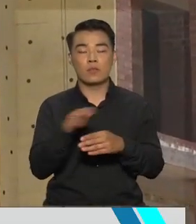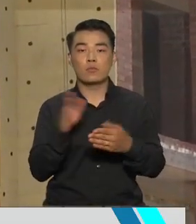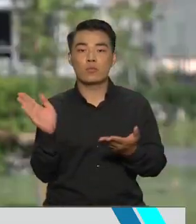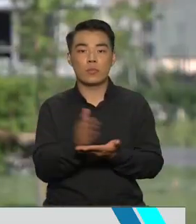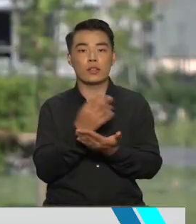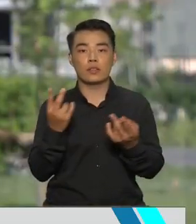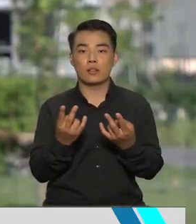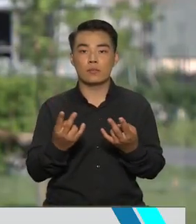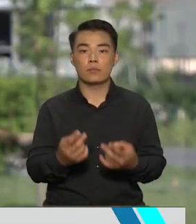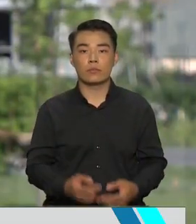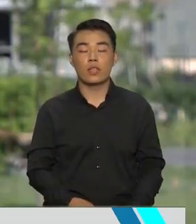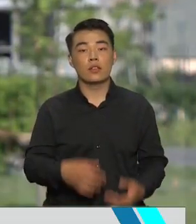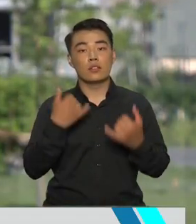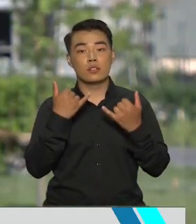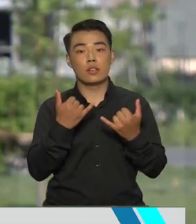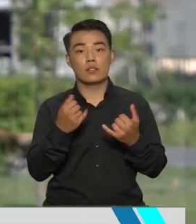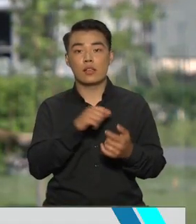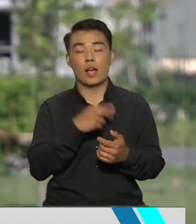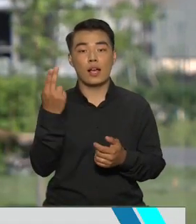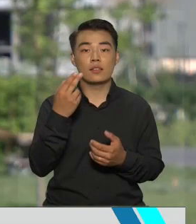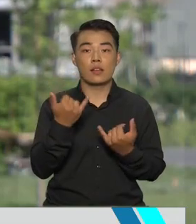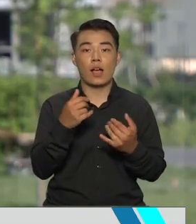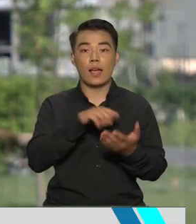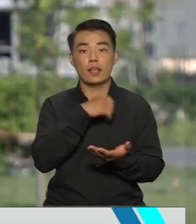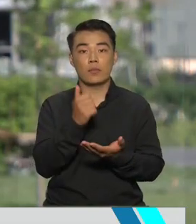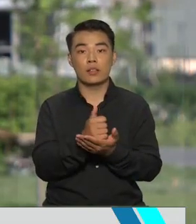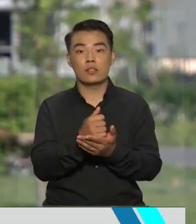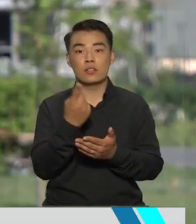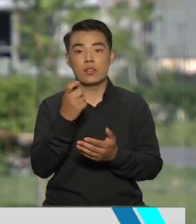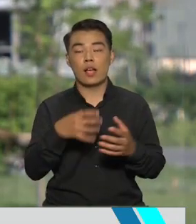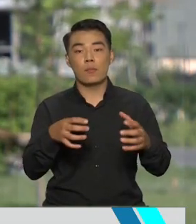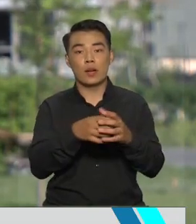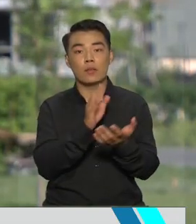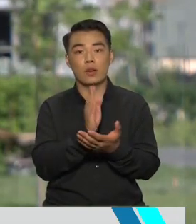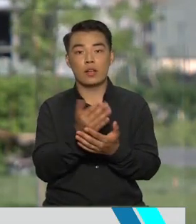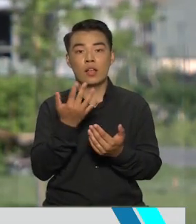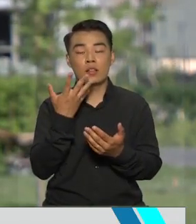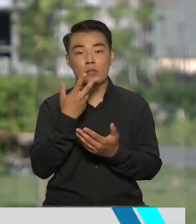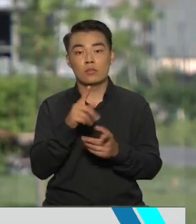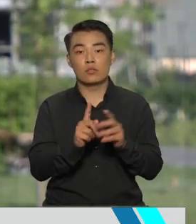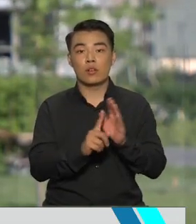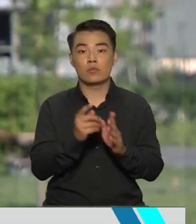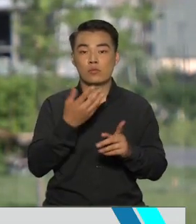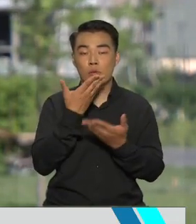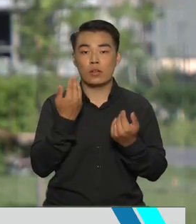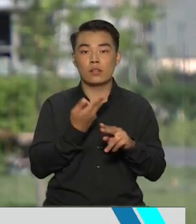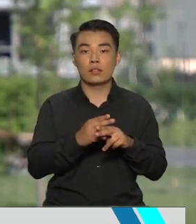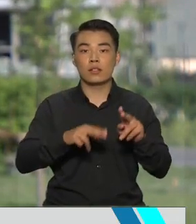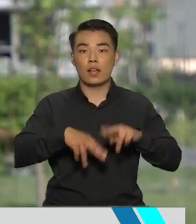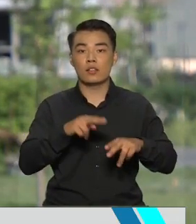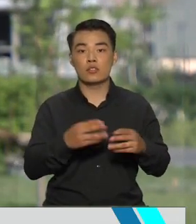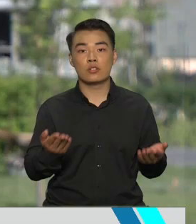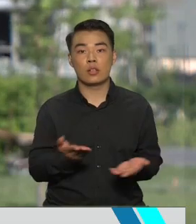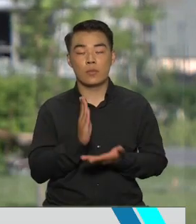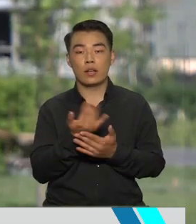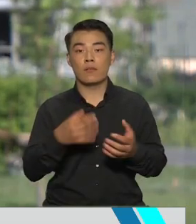снести. Сейчас только в одной Астане в черном списке акимата находятся свыше 100 компаний, которые так или иначе нарушили закон о строительстве жилья. Многие из этих